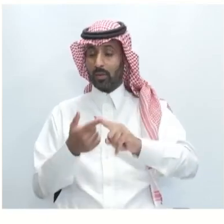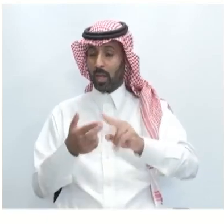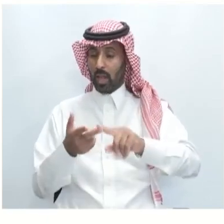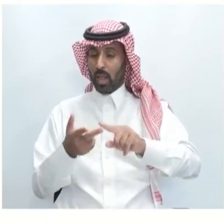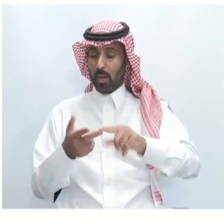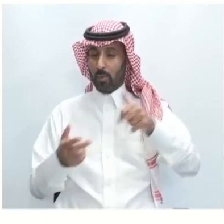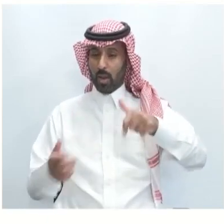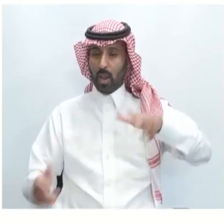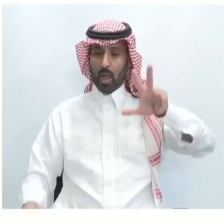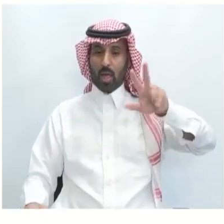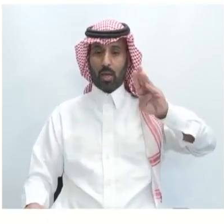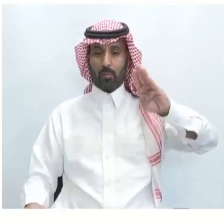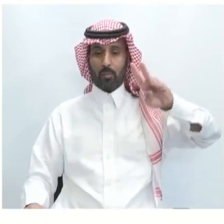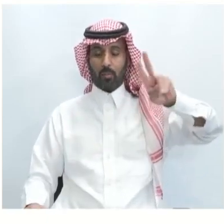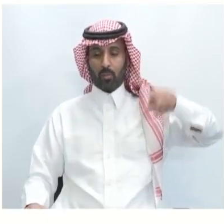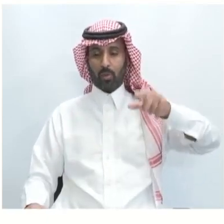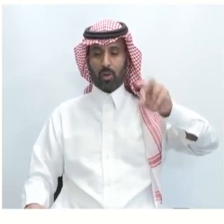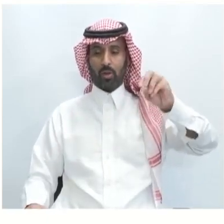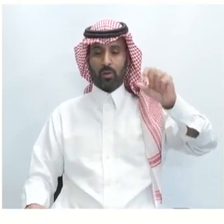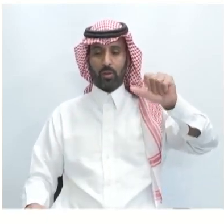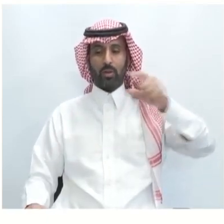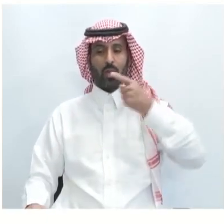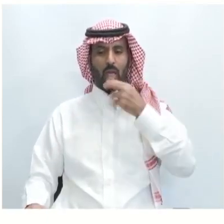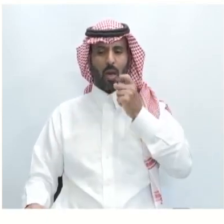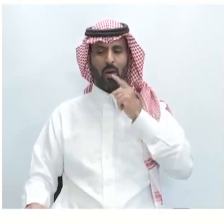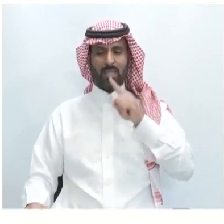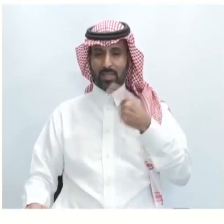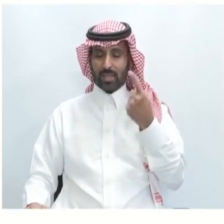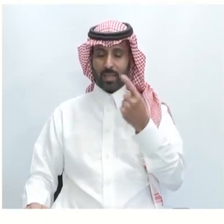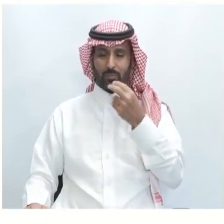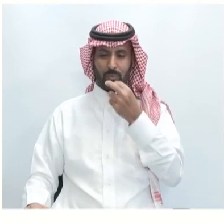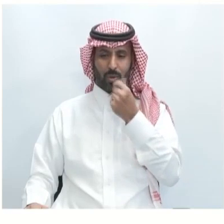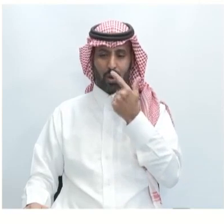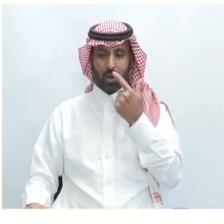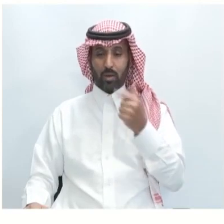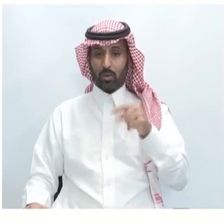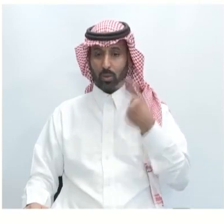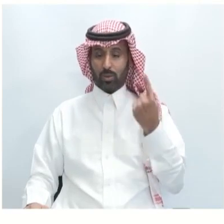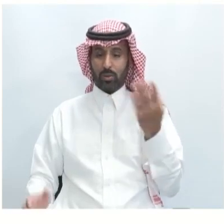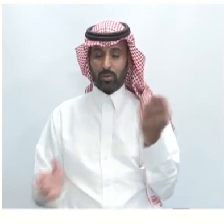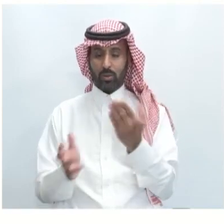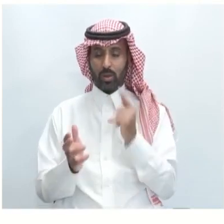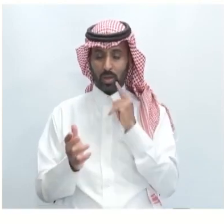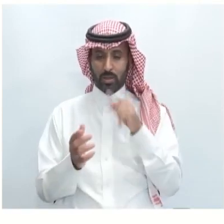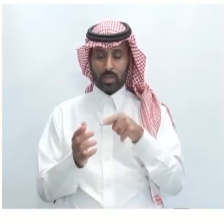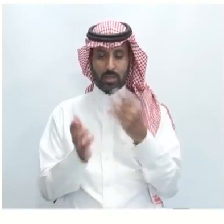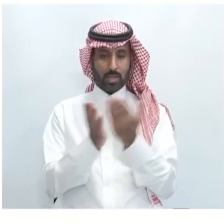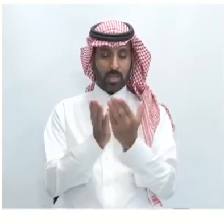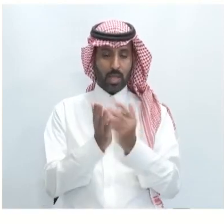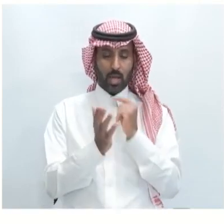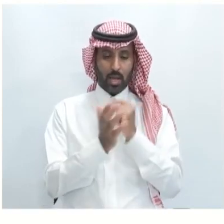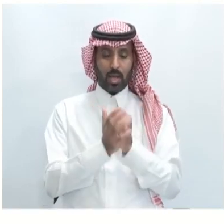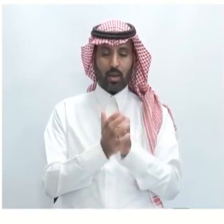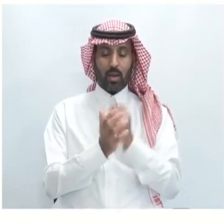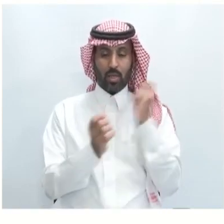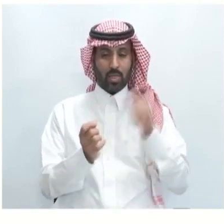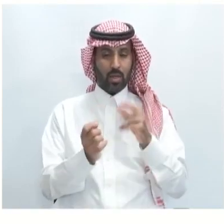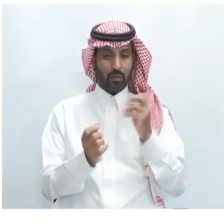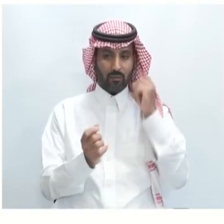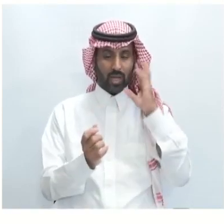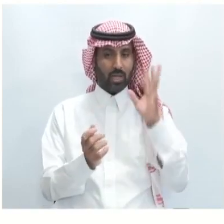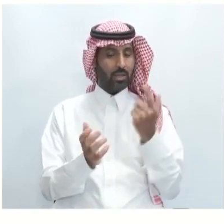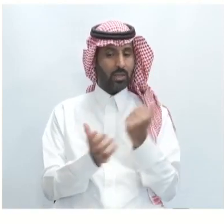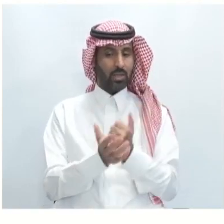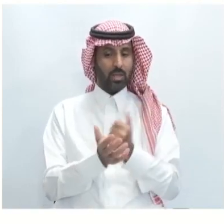الكربوهيدرات سنبدا في السكريات الاحاديه اذا الدرس الثاني هو الكربوهيدرات فكرته